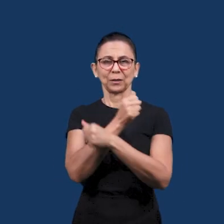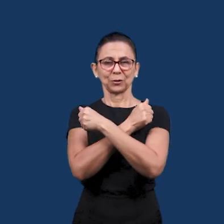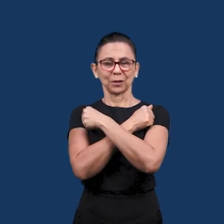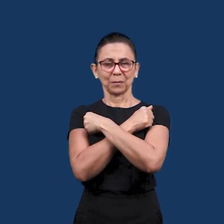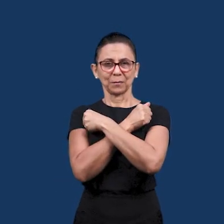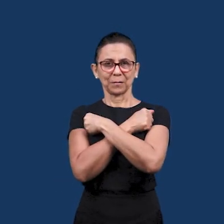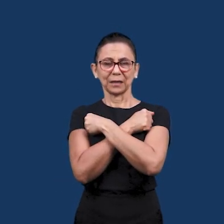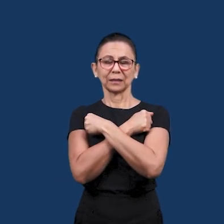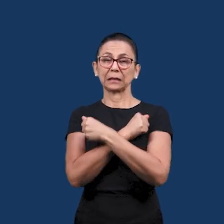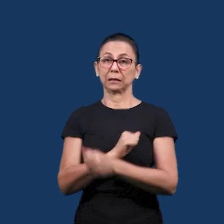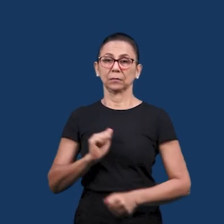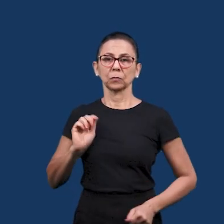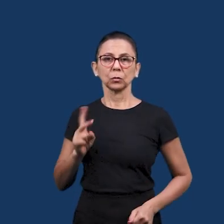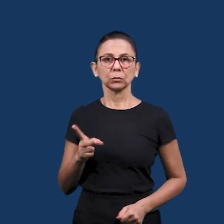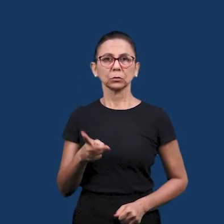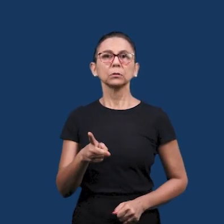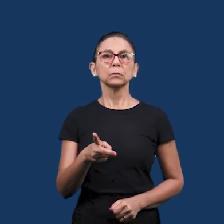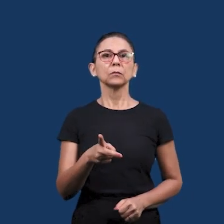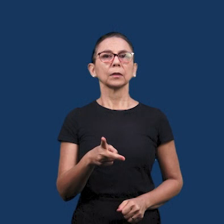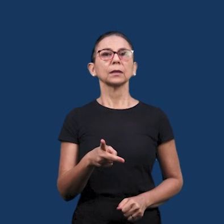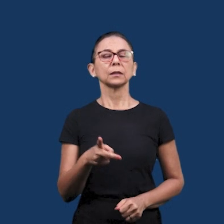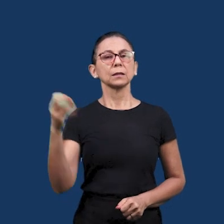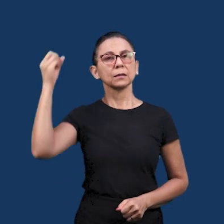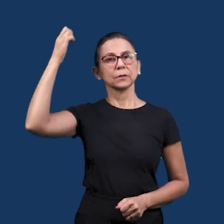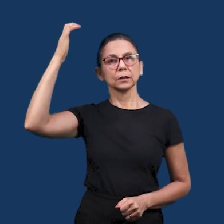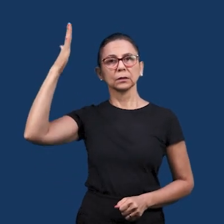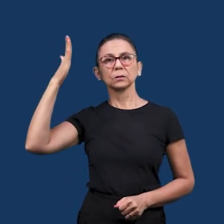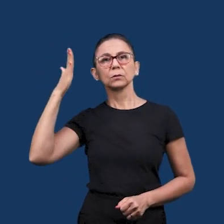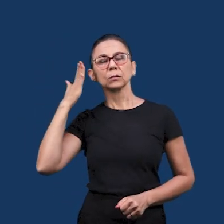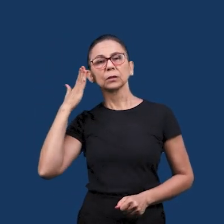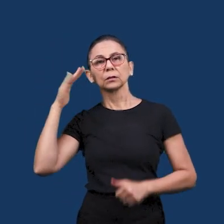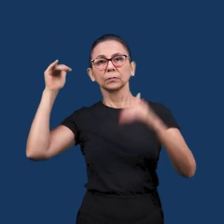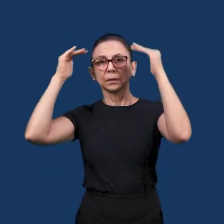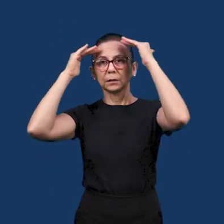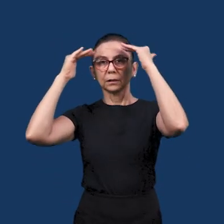Господа Иисуса. Давайте продолжим повиноваться